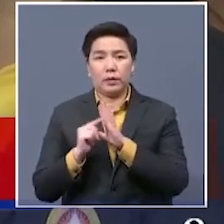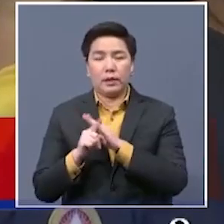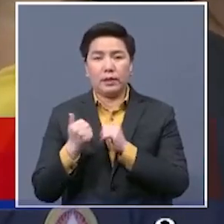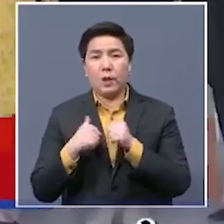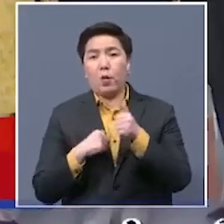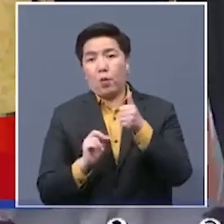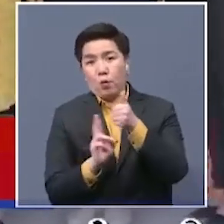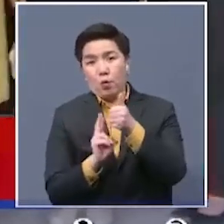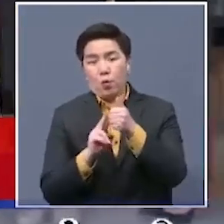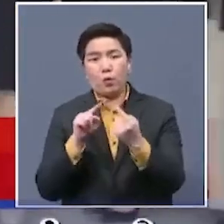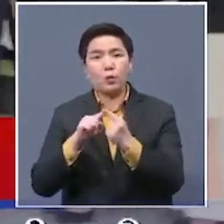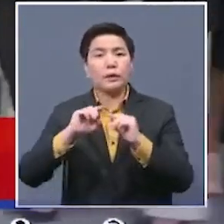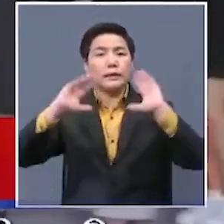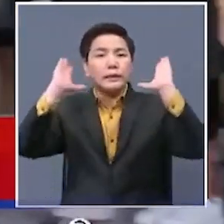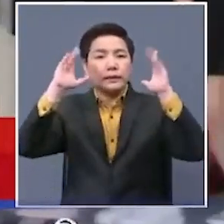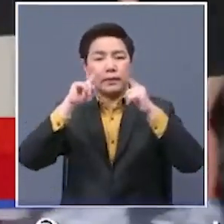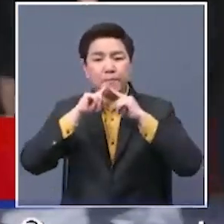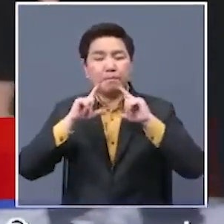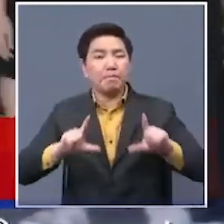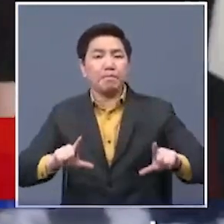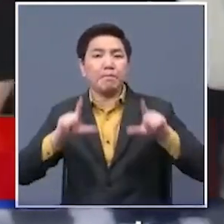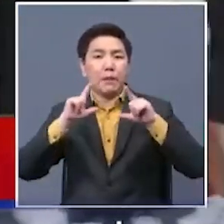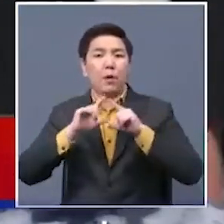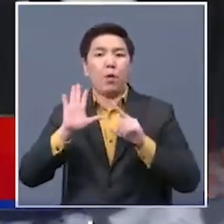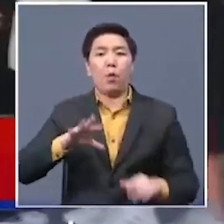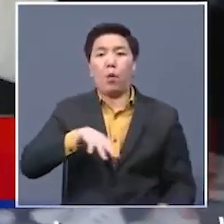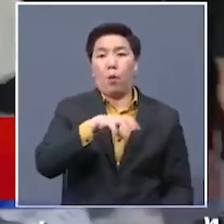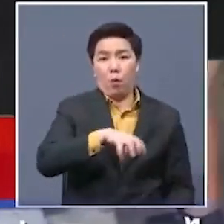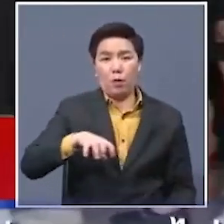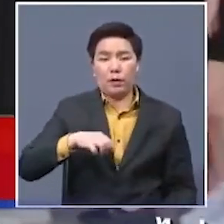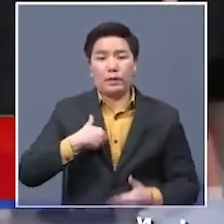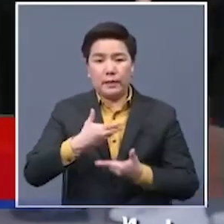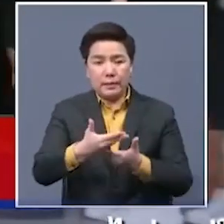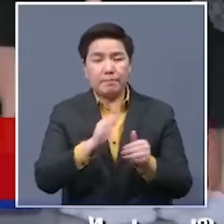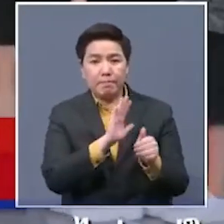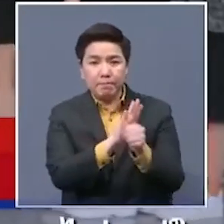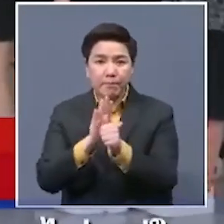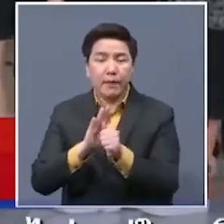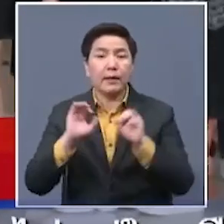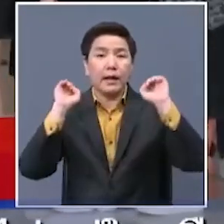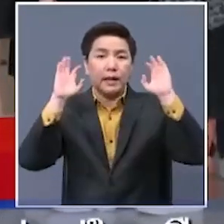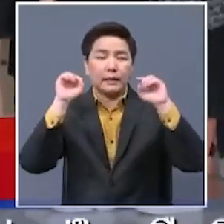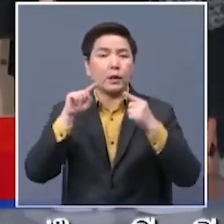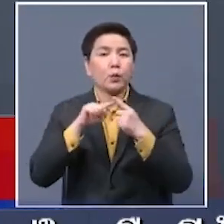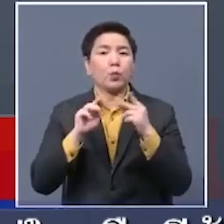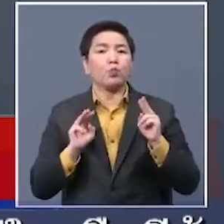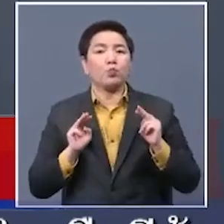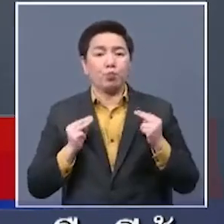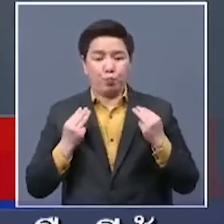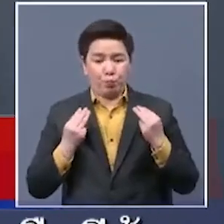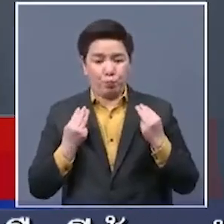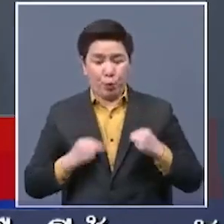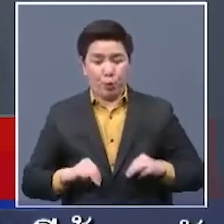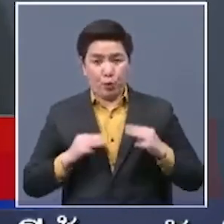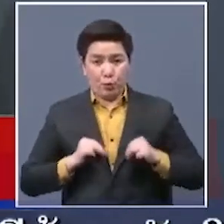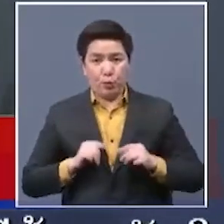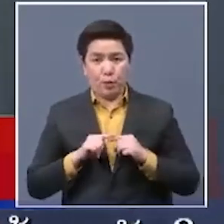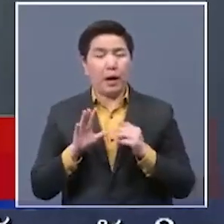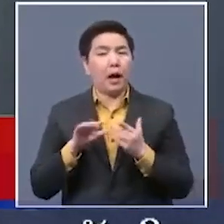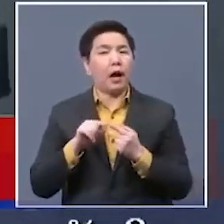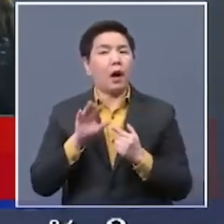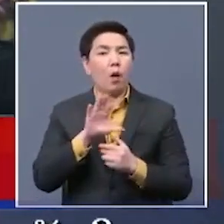ใหญ่ด้านการสื่อสารองค์กรและภาพลักษณ์องค์กรให้การต้อนรับคณะอาจารย์และนักศึกษาคณะมนุษยศาสตร์และสังคมศาสตร์